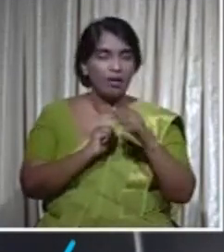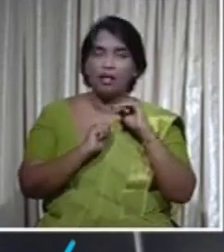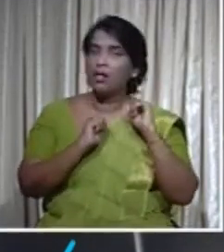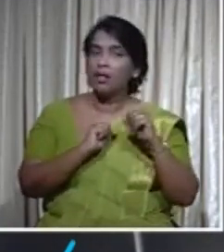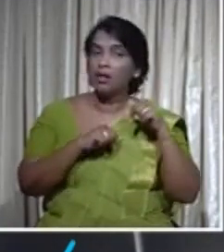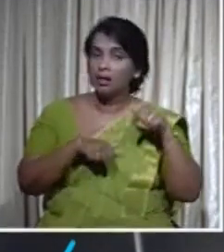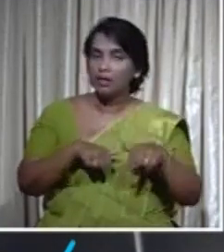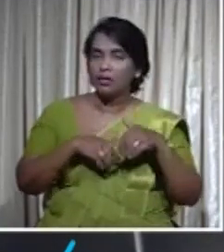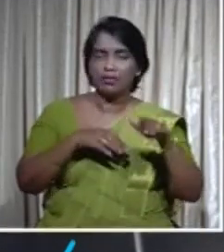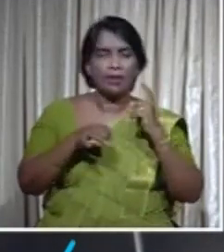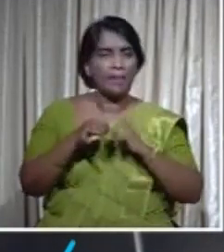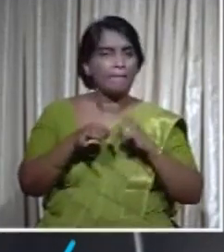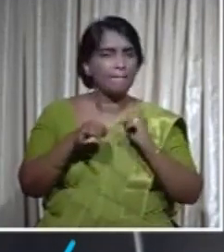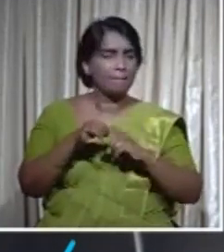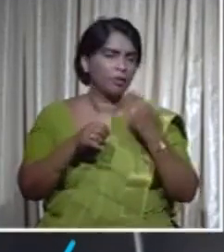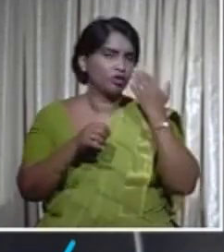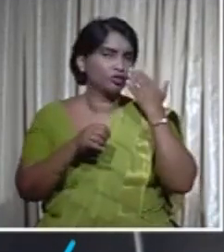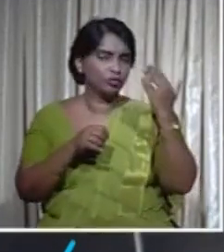பிரச்சனையை பார்க்கின்ற போது